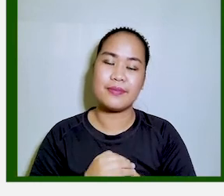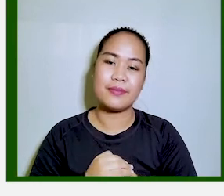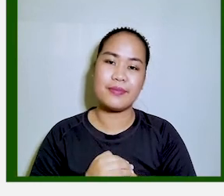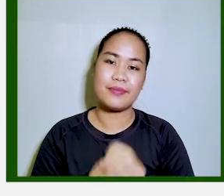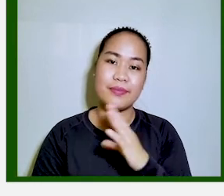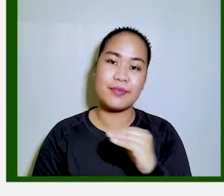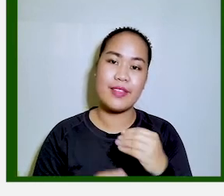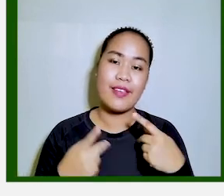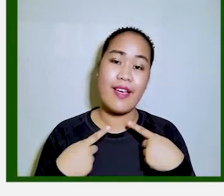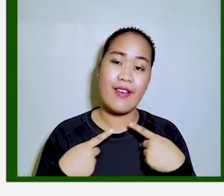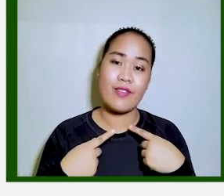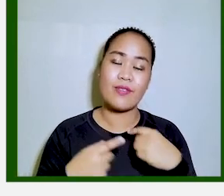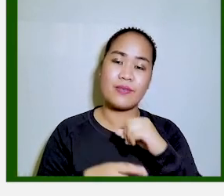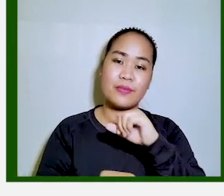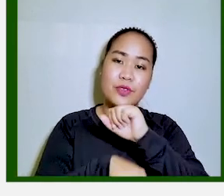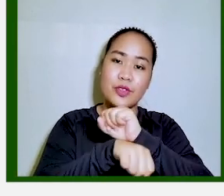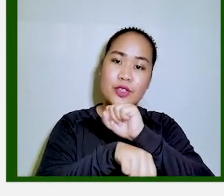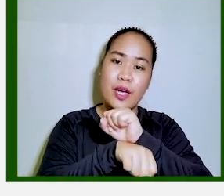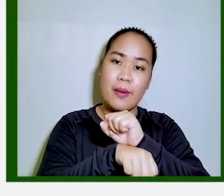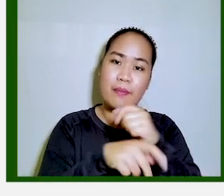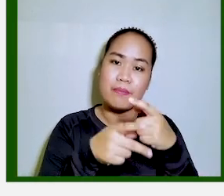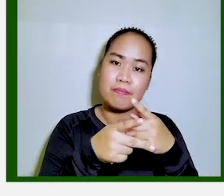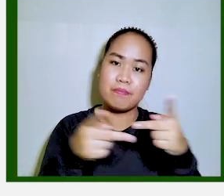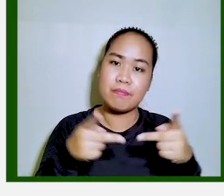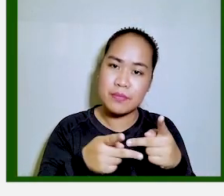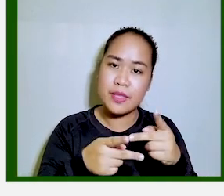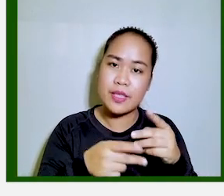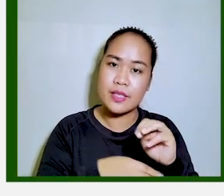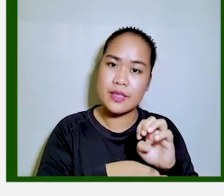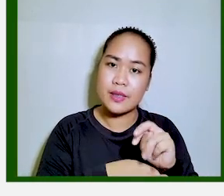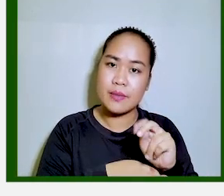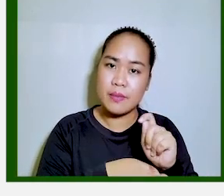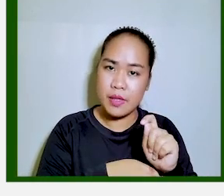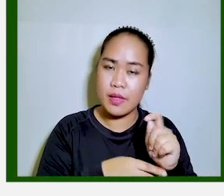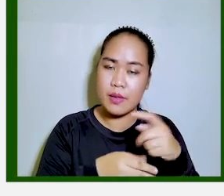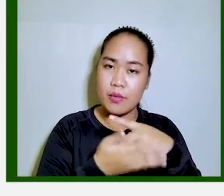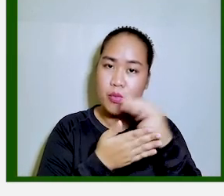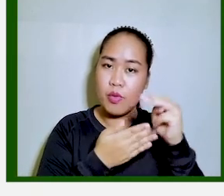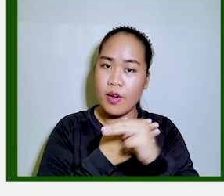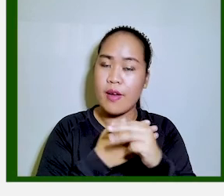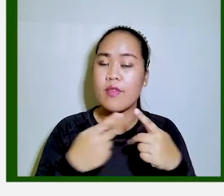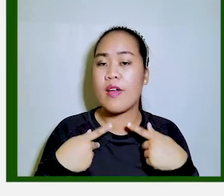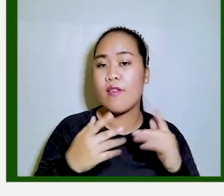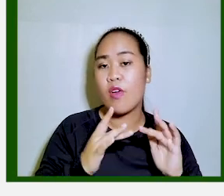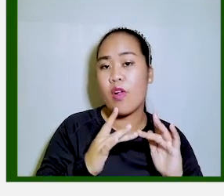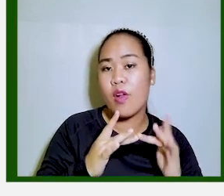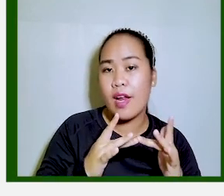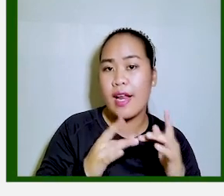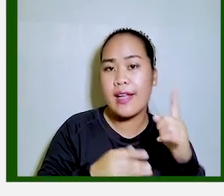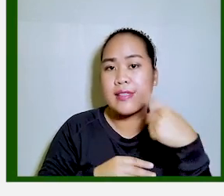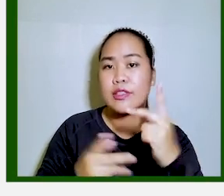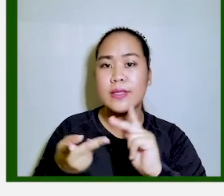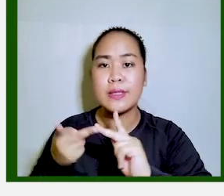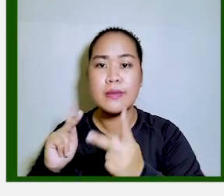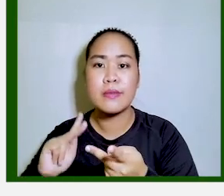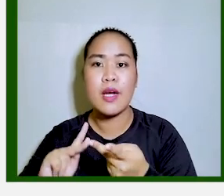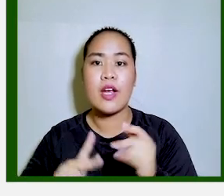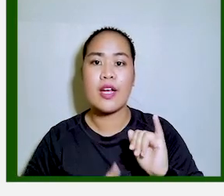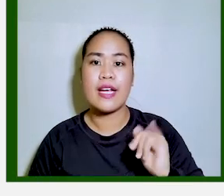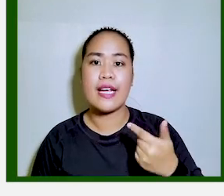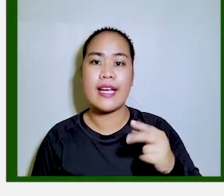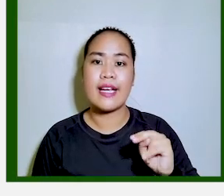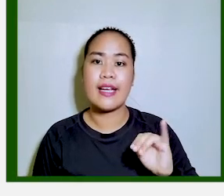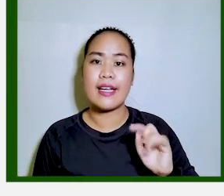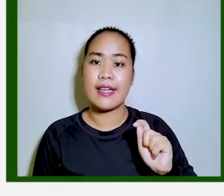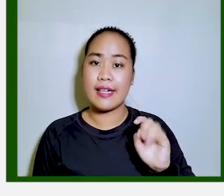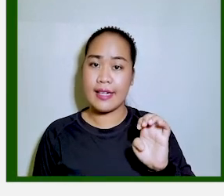job placement program din po in collaboration with Ignite Careers. So ito po yung online application, no, for those interested na